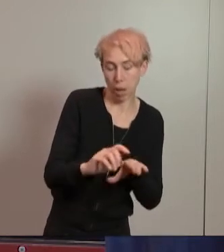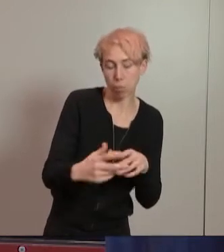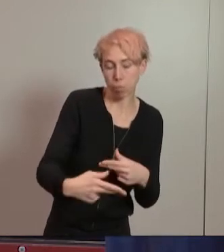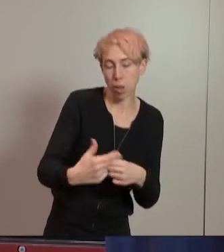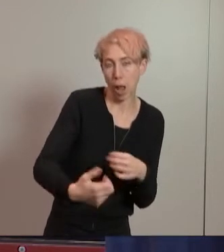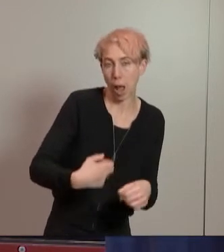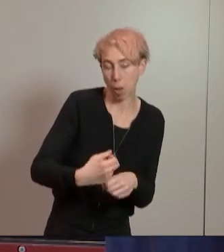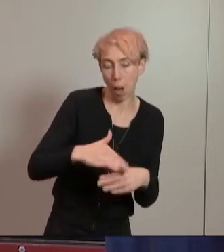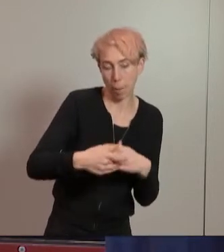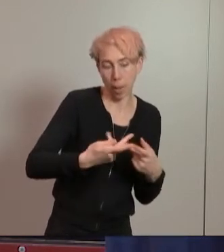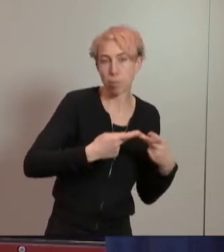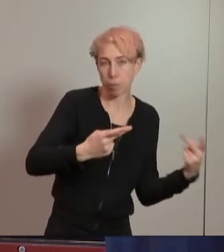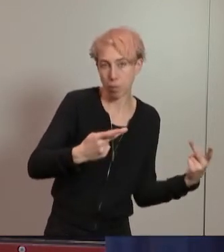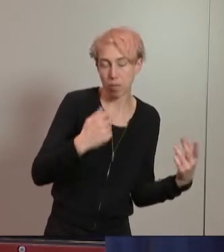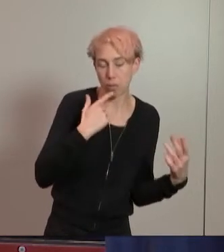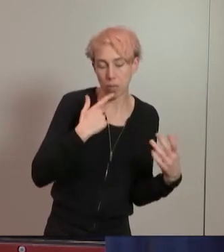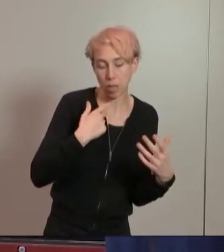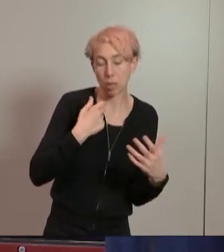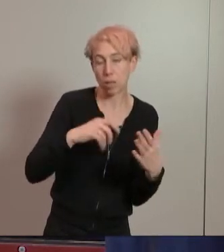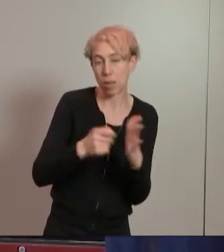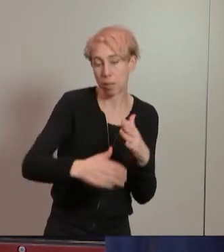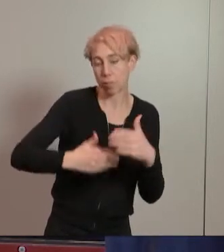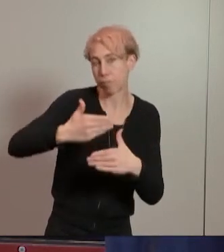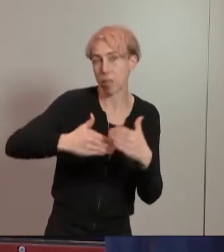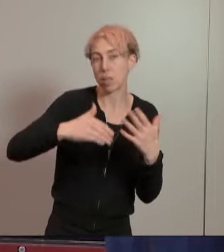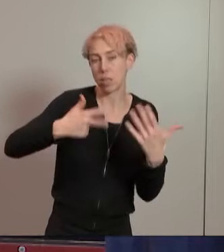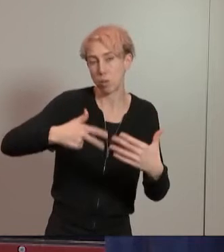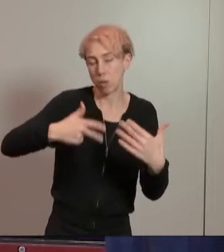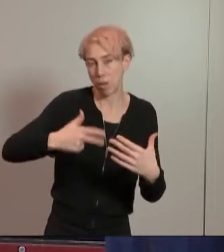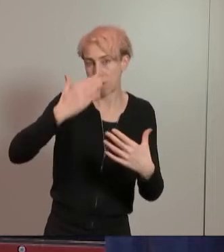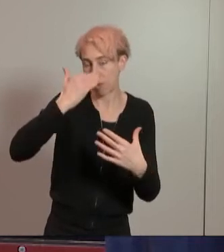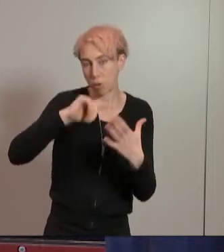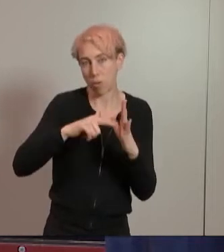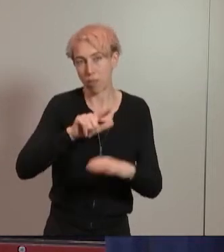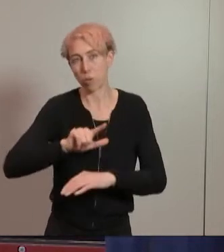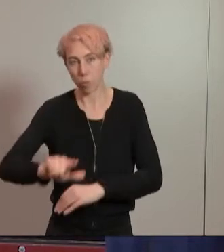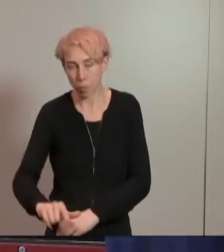publication, soit au plus tard le 18 février 2022.